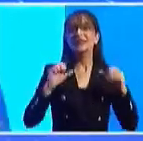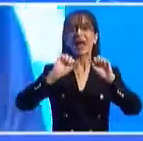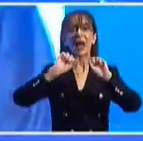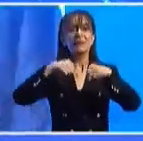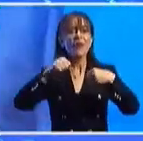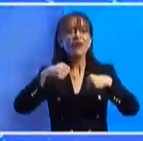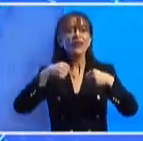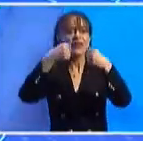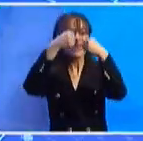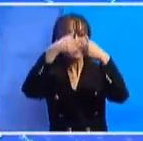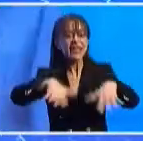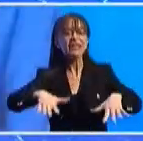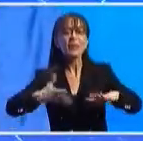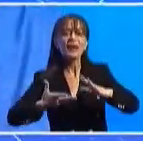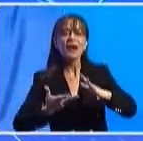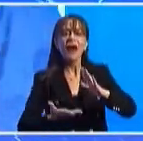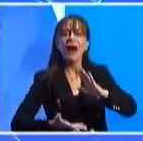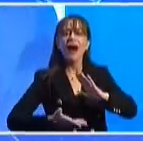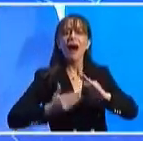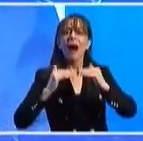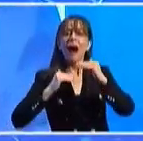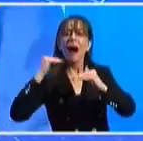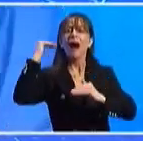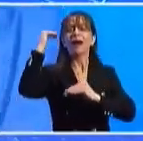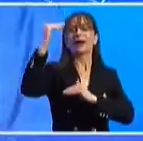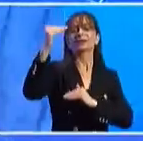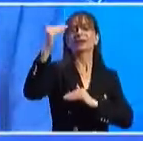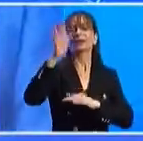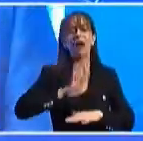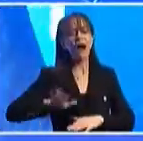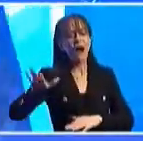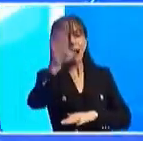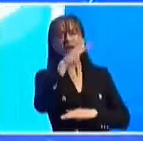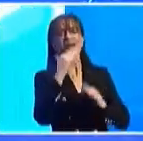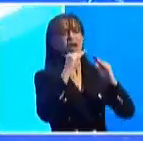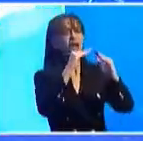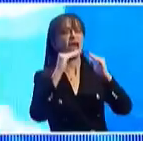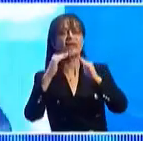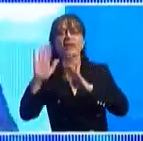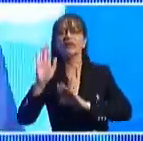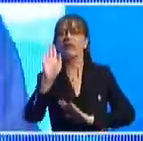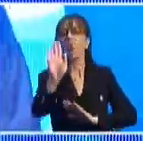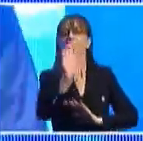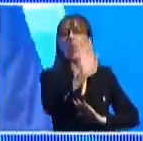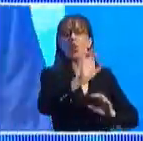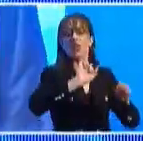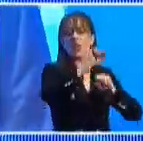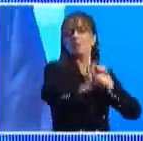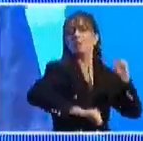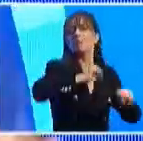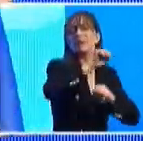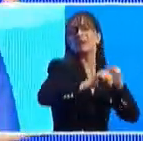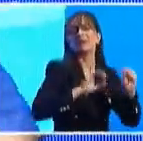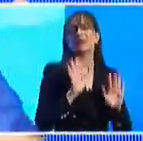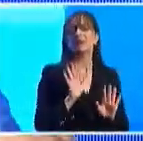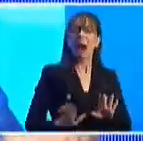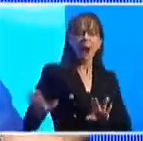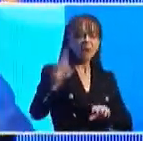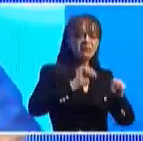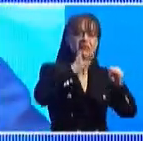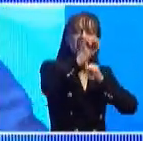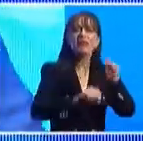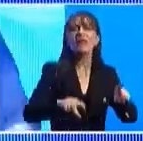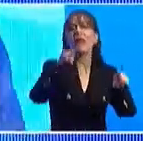altyapısını arttırıyoruz. Biz herkesin evin önünde bir bisiklet olsun istiyoruz. Herkes bisiklete binsin. Ve bu hedefle